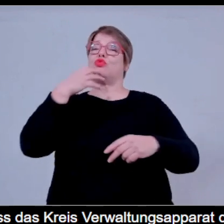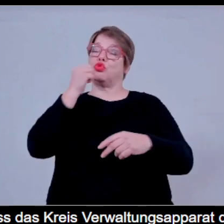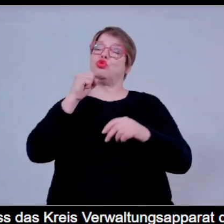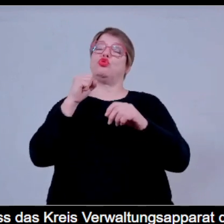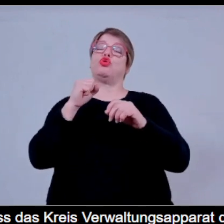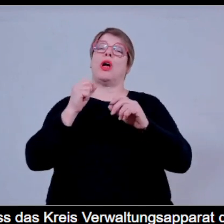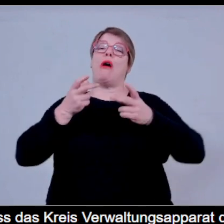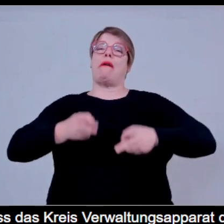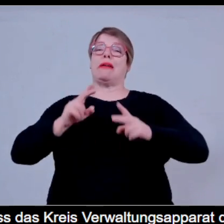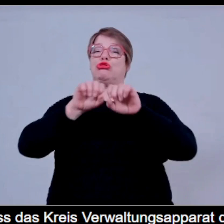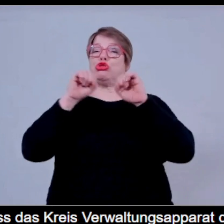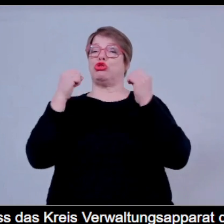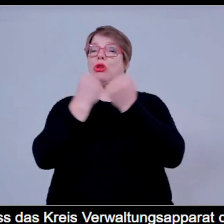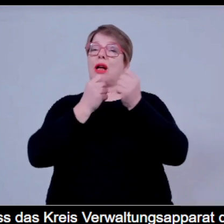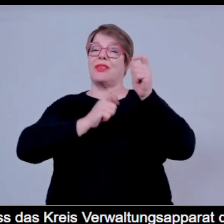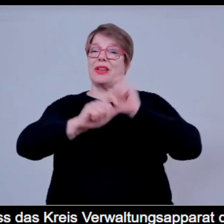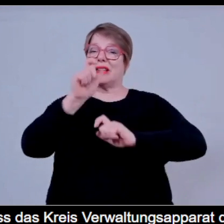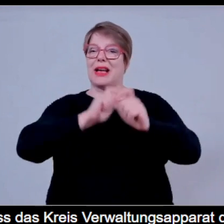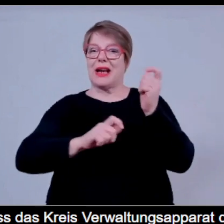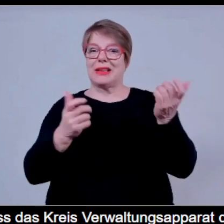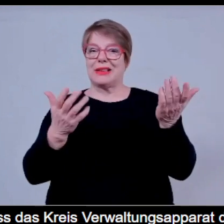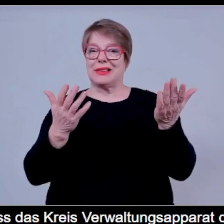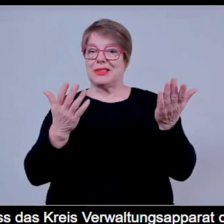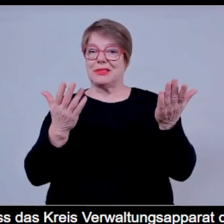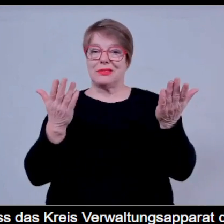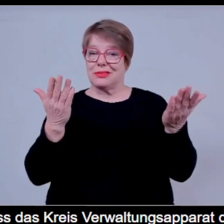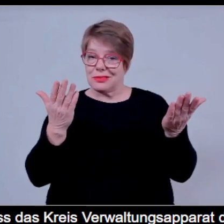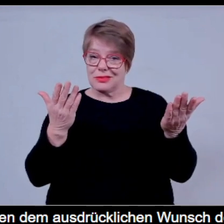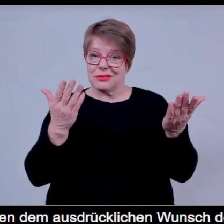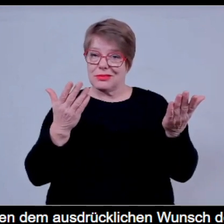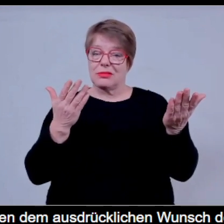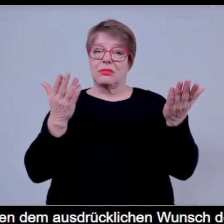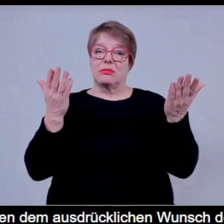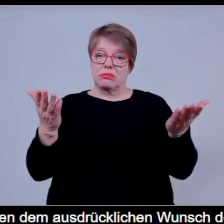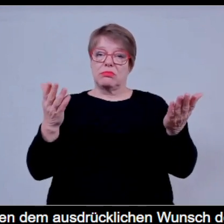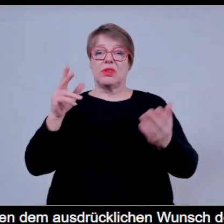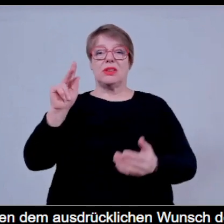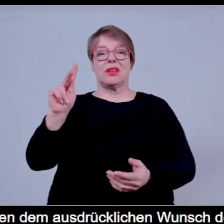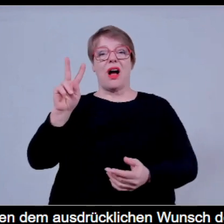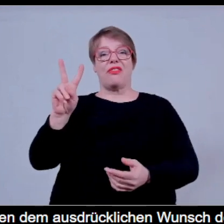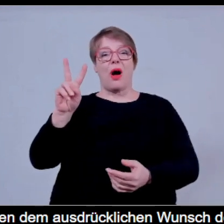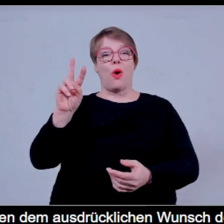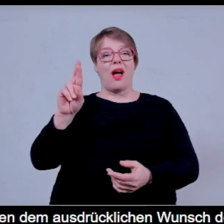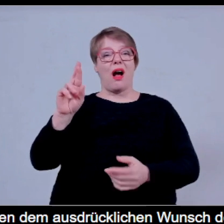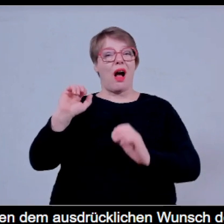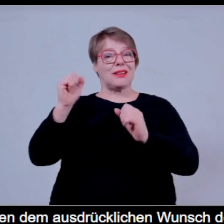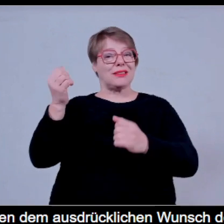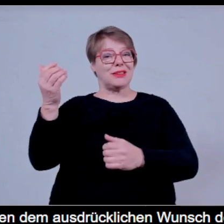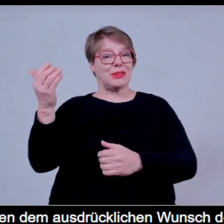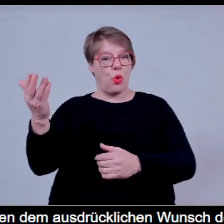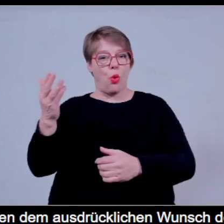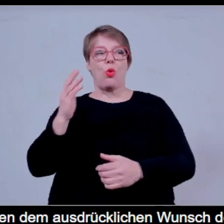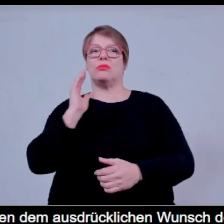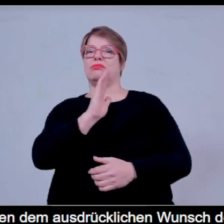falsches Signal und zwar ein völlig falsches Signal zum einen an die Polizistinnen und Polizisten, deren Aufgabe es ist, im